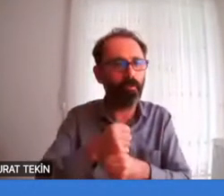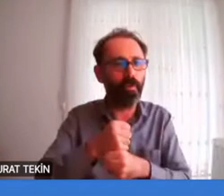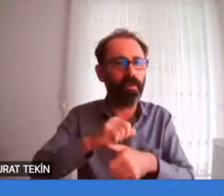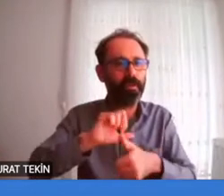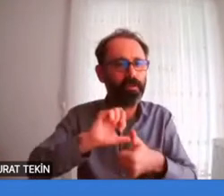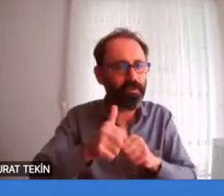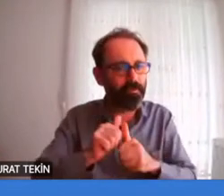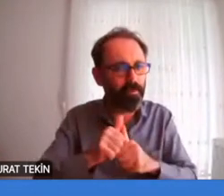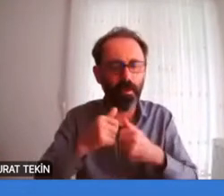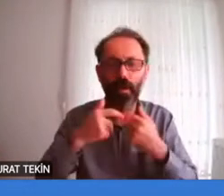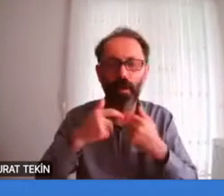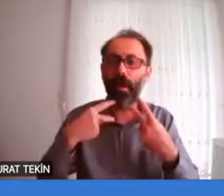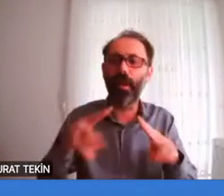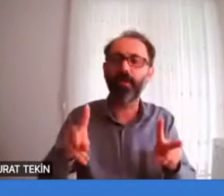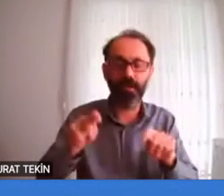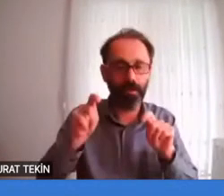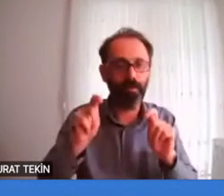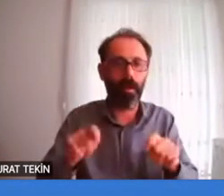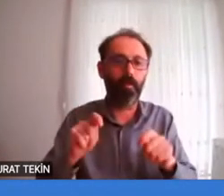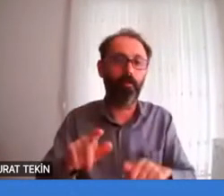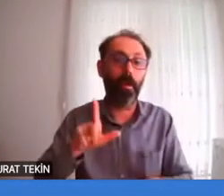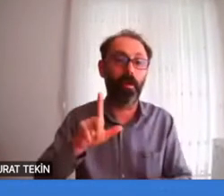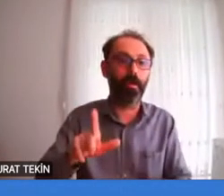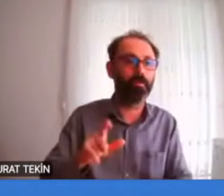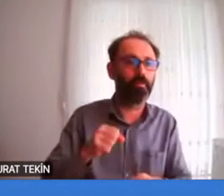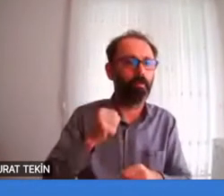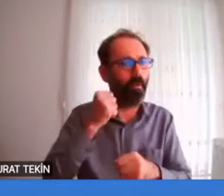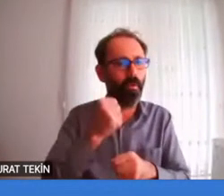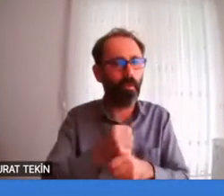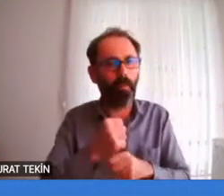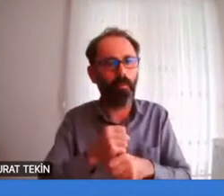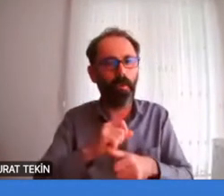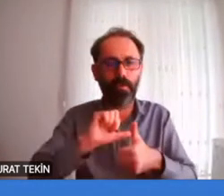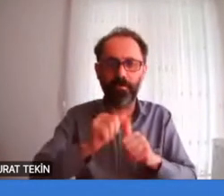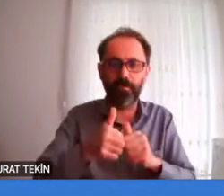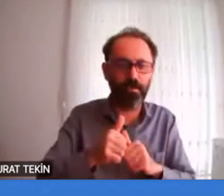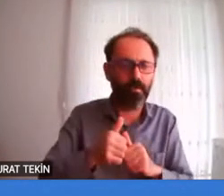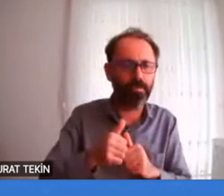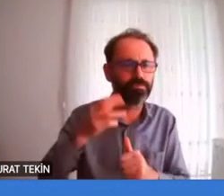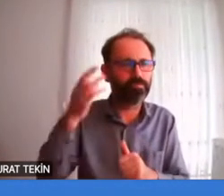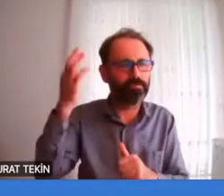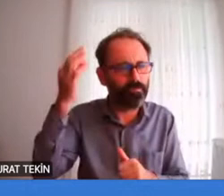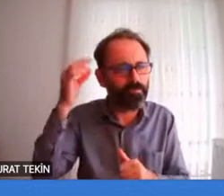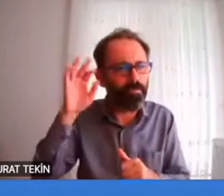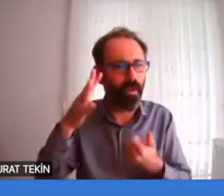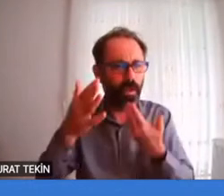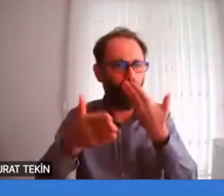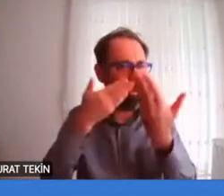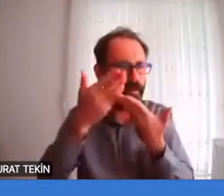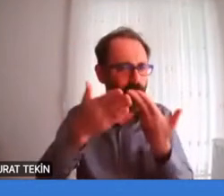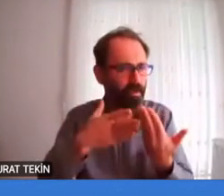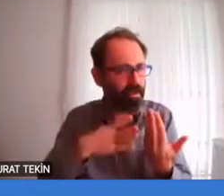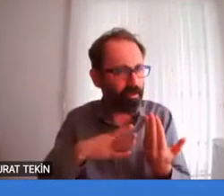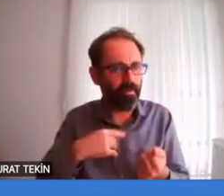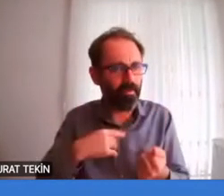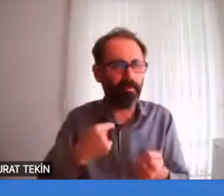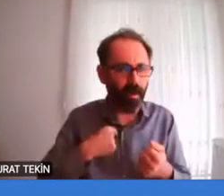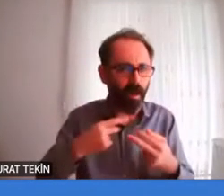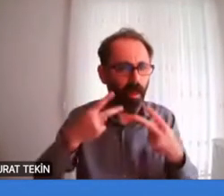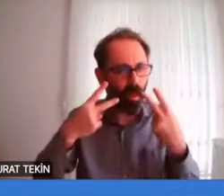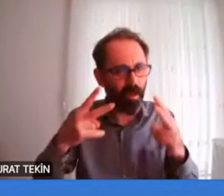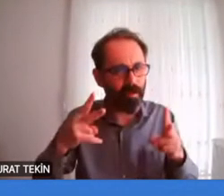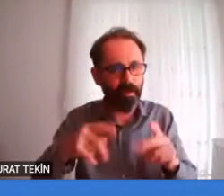sporu. Nasıl bir spor, hiç duymamıştım, ilginçmiş falan, çok tebrik ederiz. Hani bir de görmediğimiz için, böyle bir şey yaptığımız için